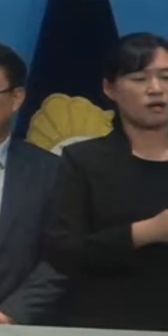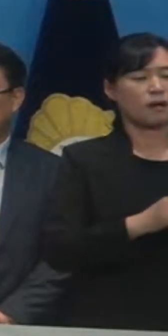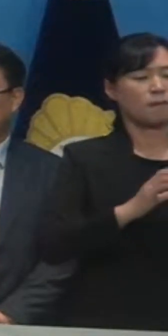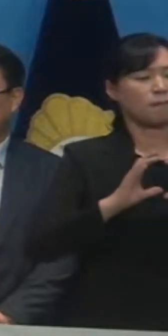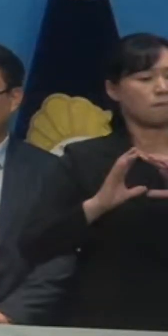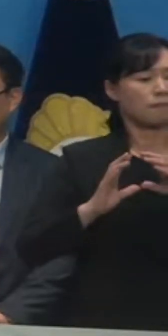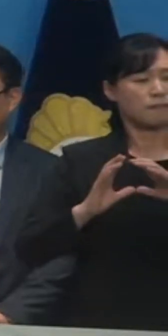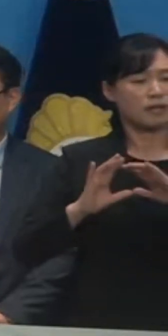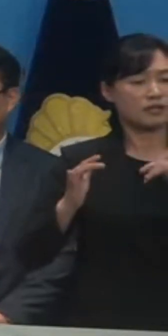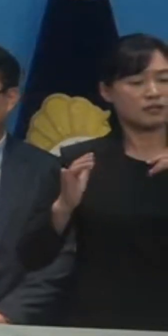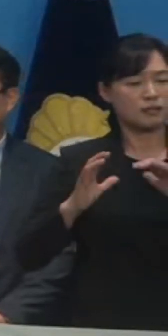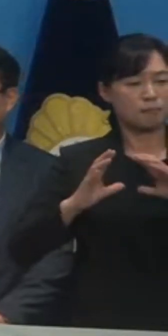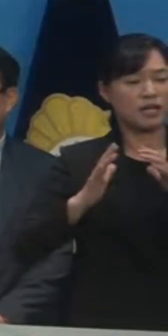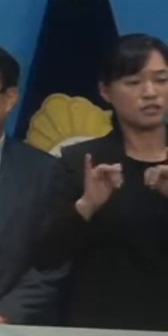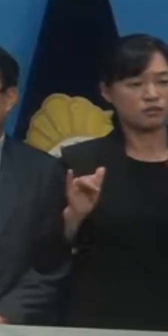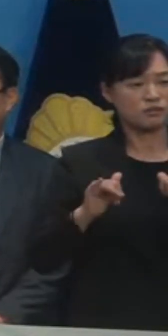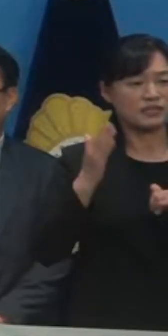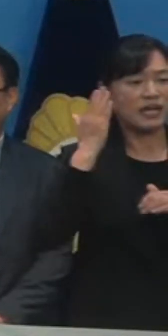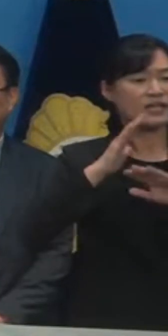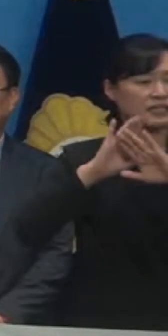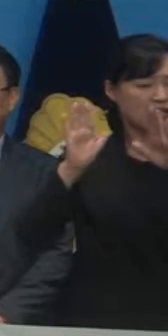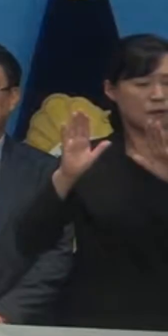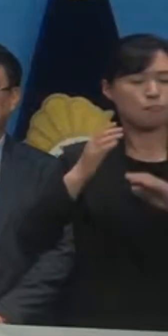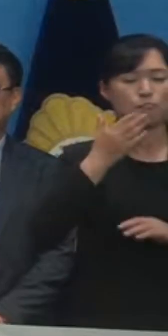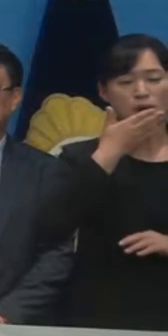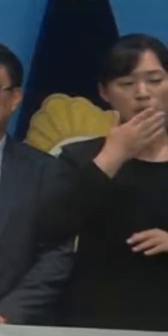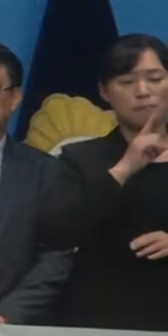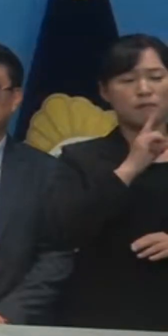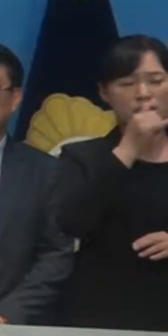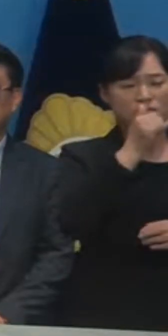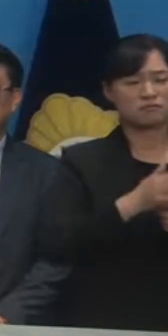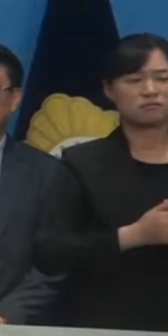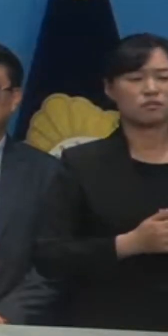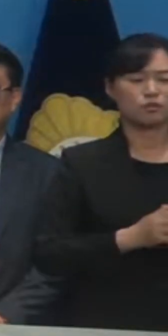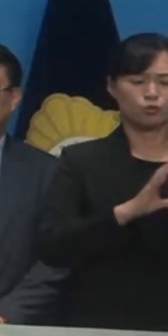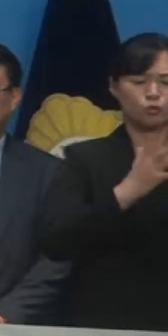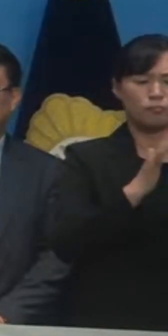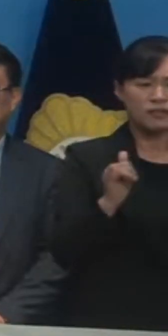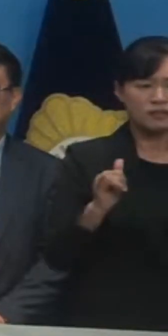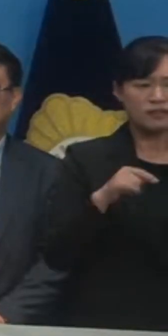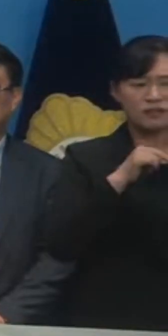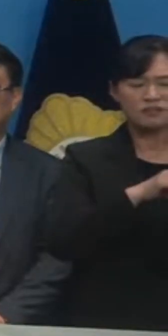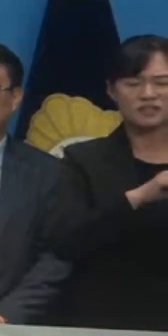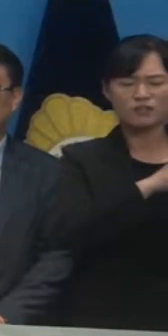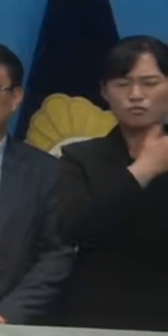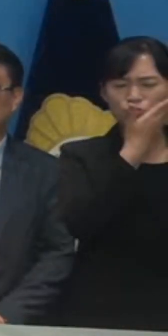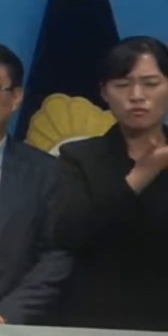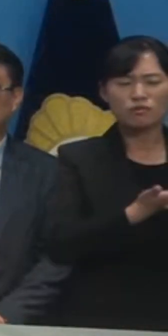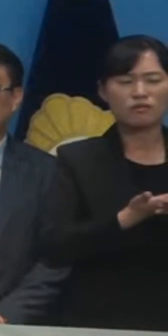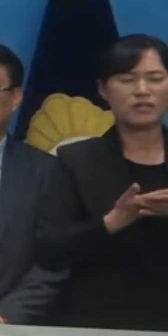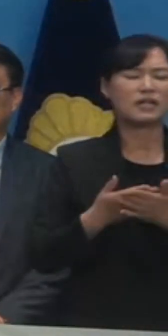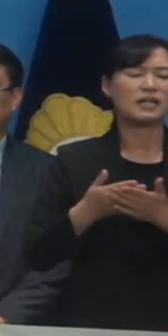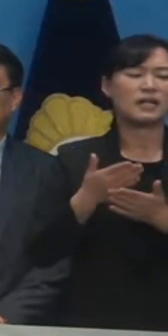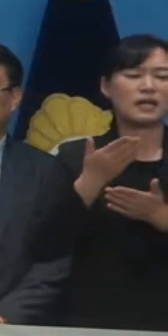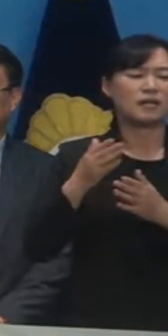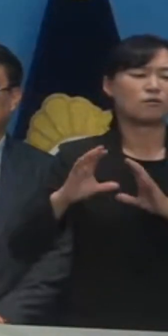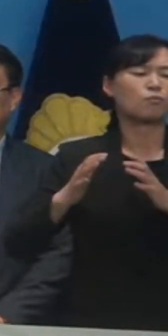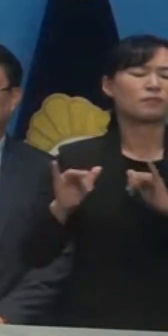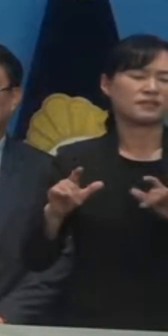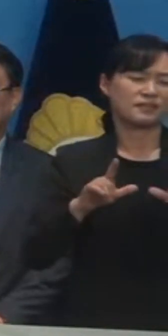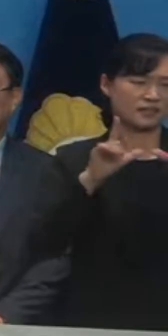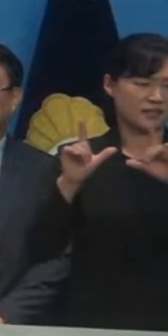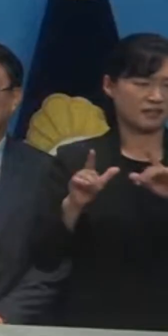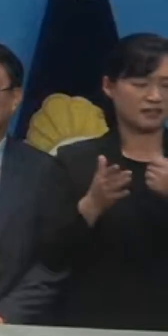하였습니다. 그만큼 백성, 즉 국민에게는 민생이 최우선인 것입니다.